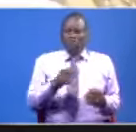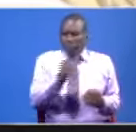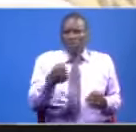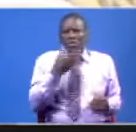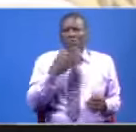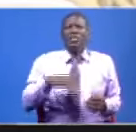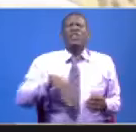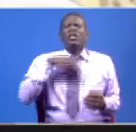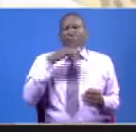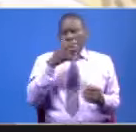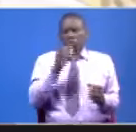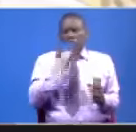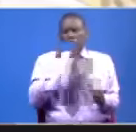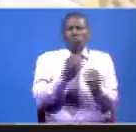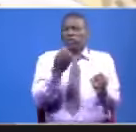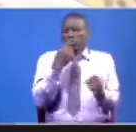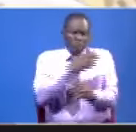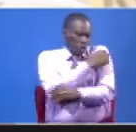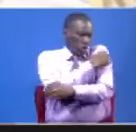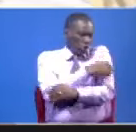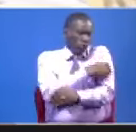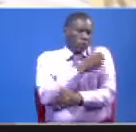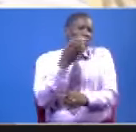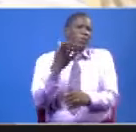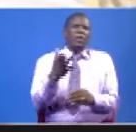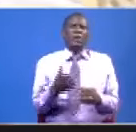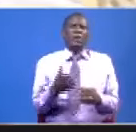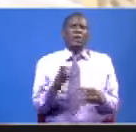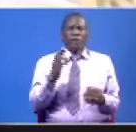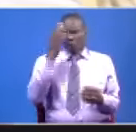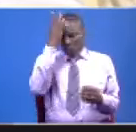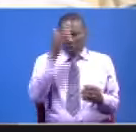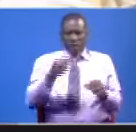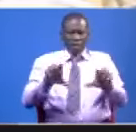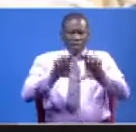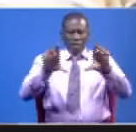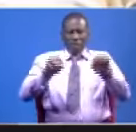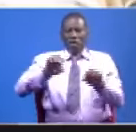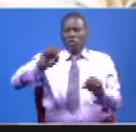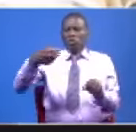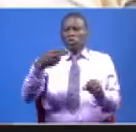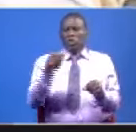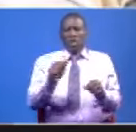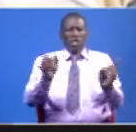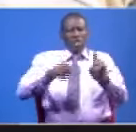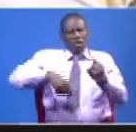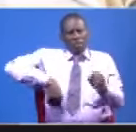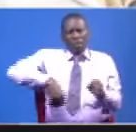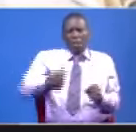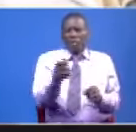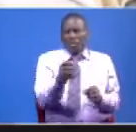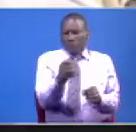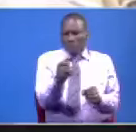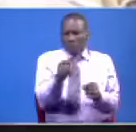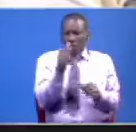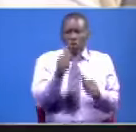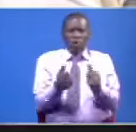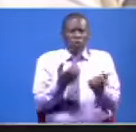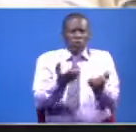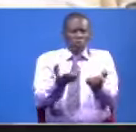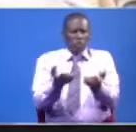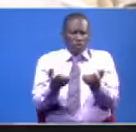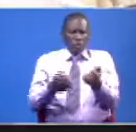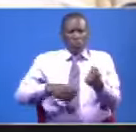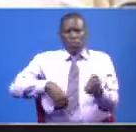alikosa pale matibabu hospitalini kwa sababu kadi ya SHA haikumlipia pesa ambazo ilikuwa